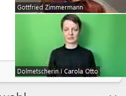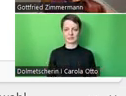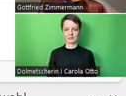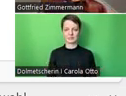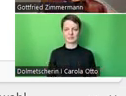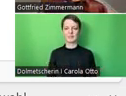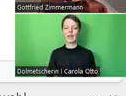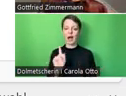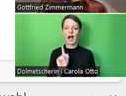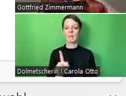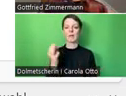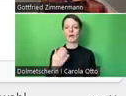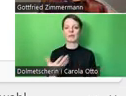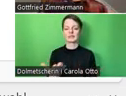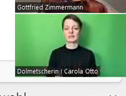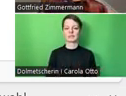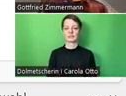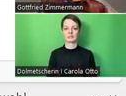eine